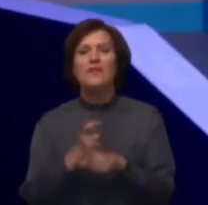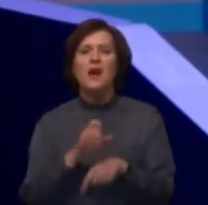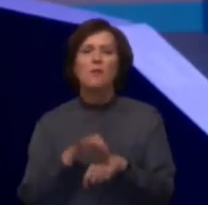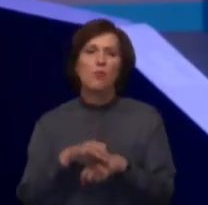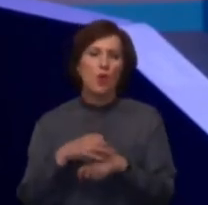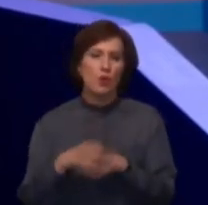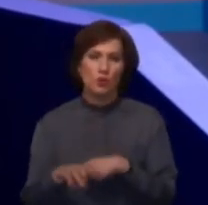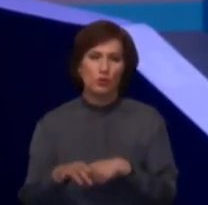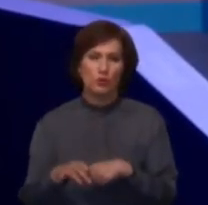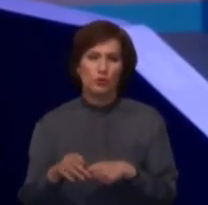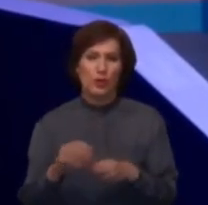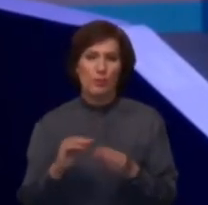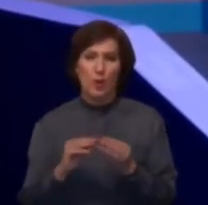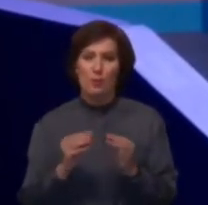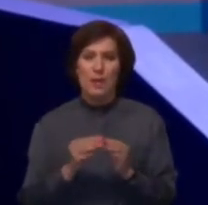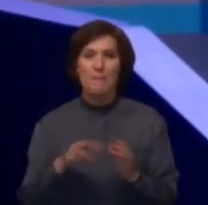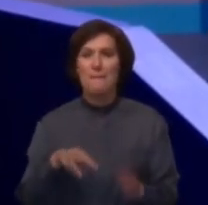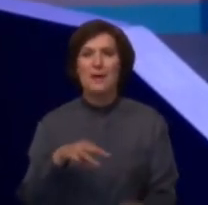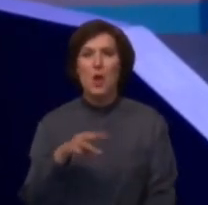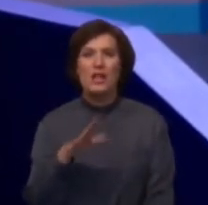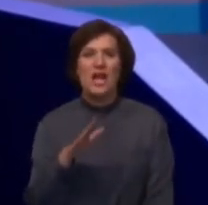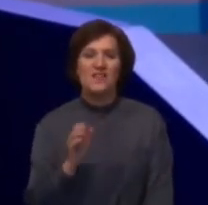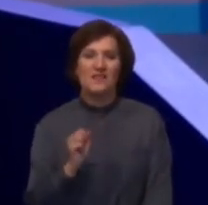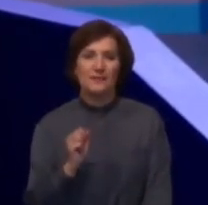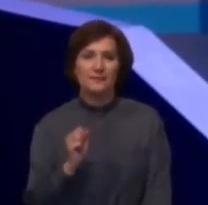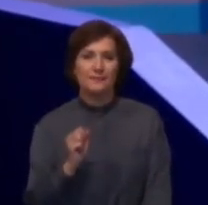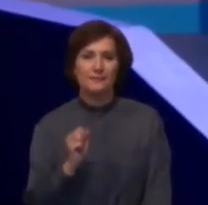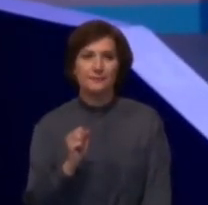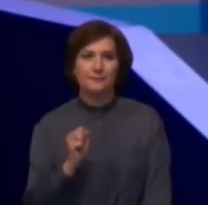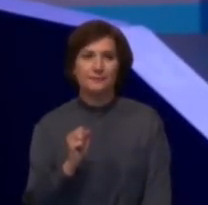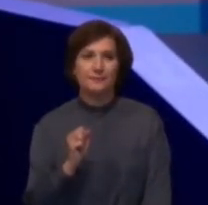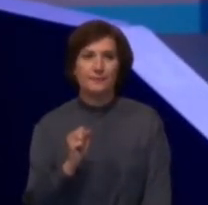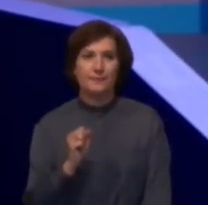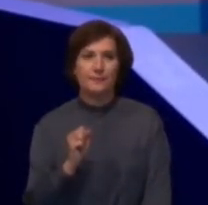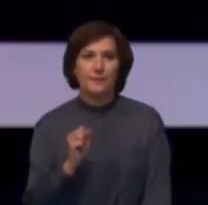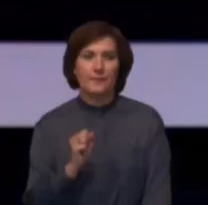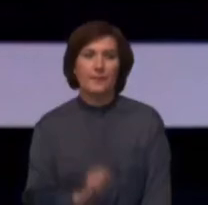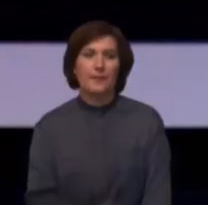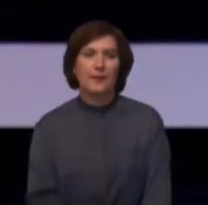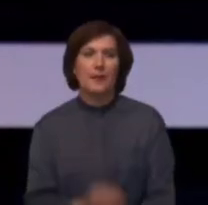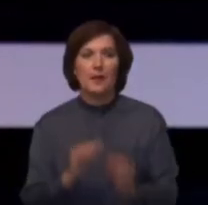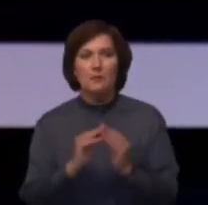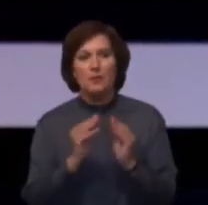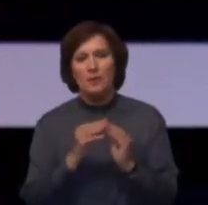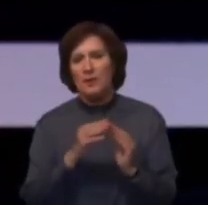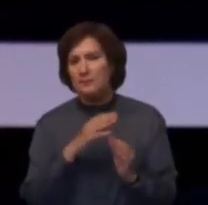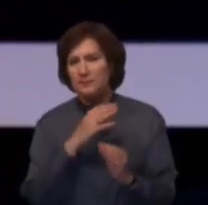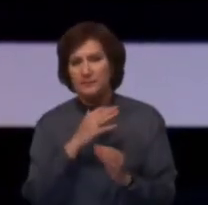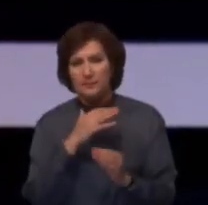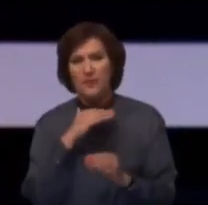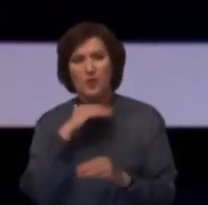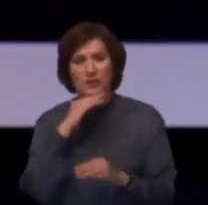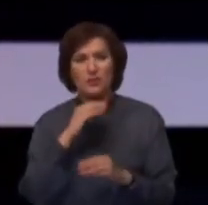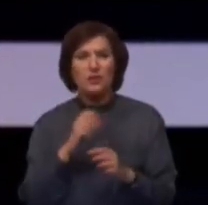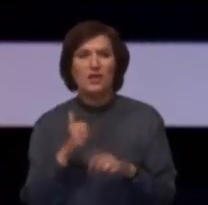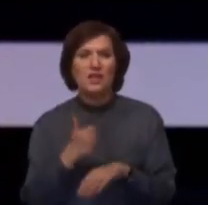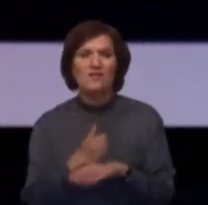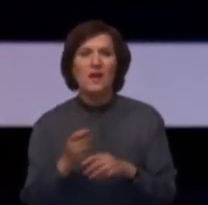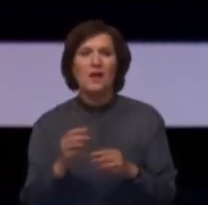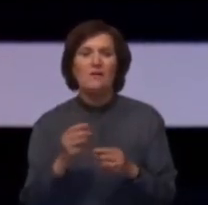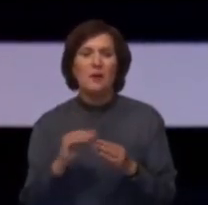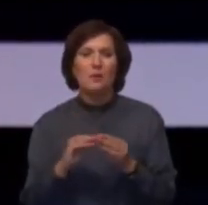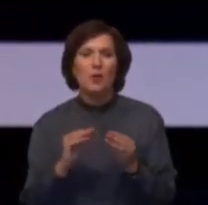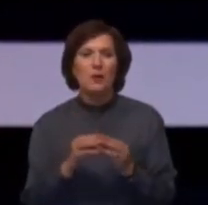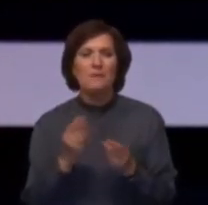Найболючіша проблема Миколаєва. Юрій Гранатуров. Проблем достатньо, але головна проблема –